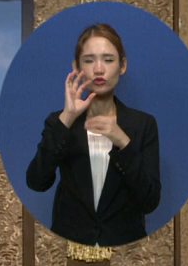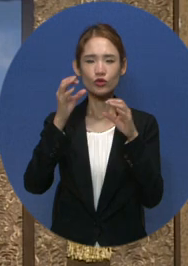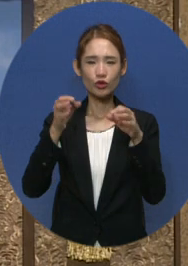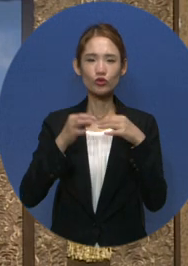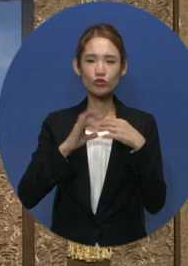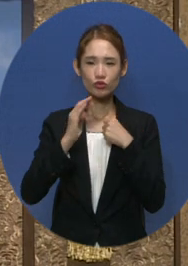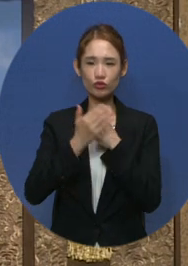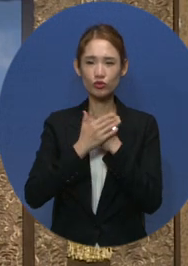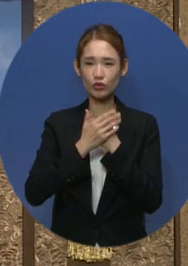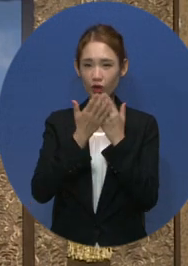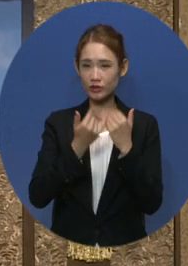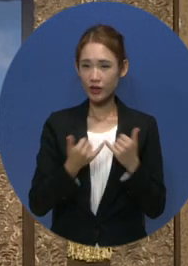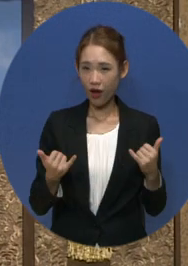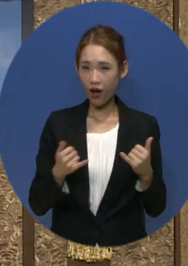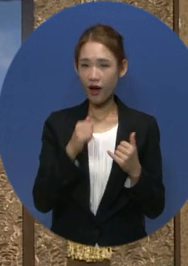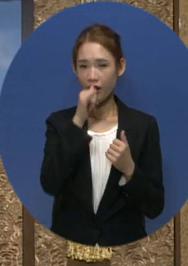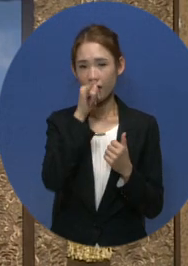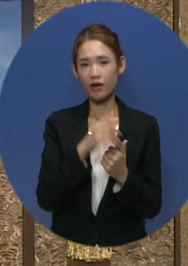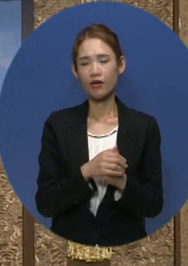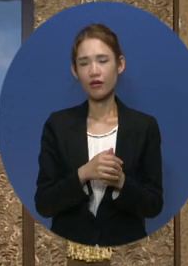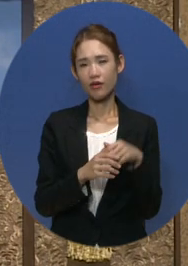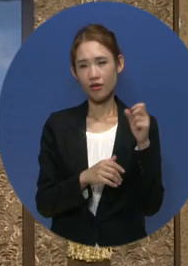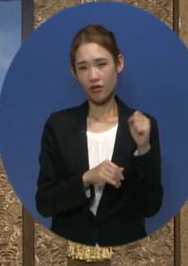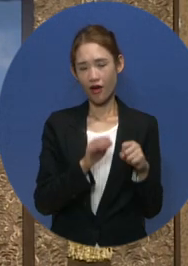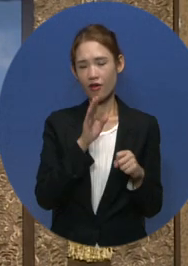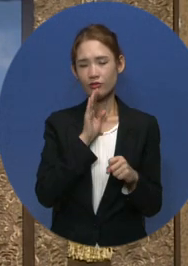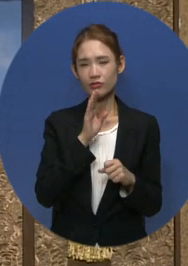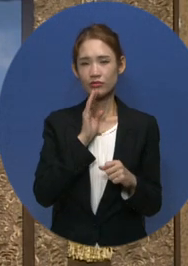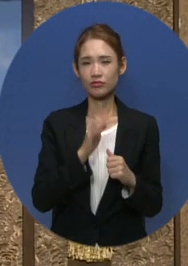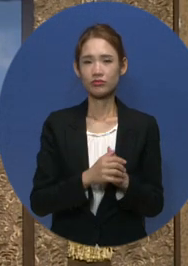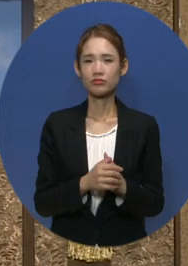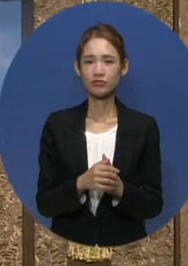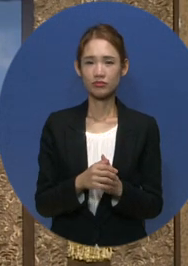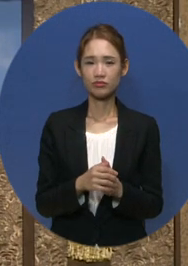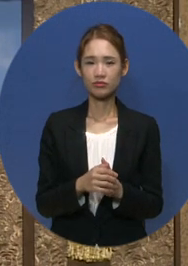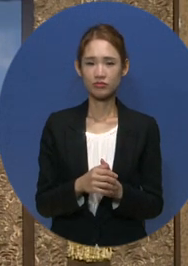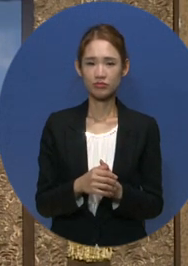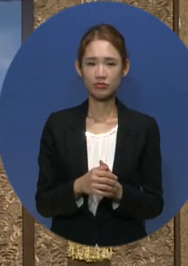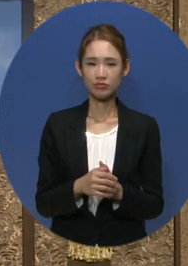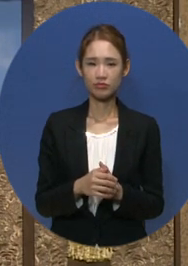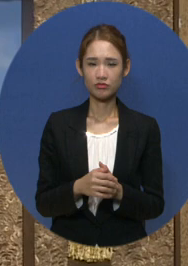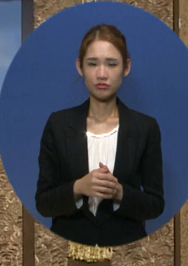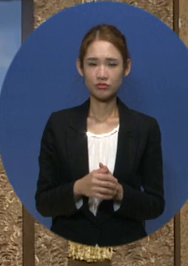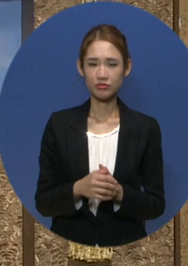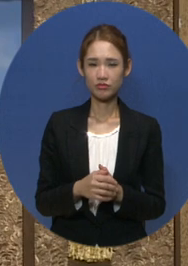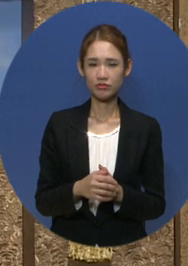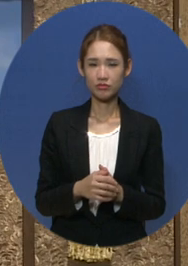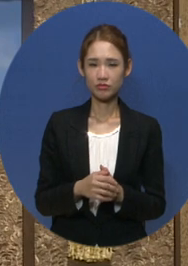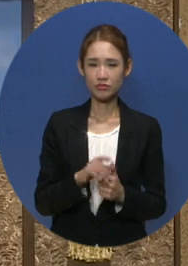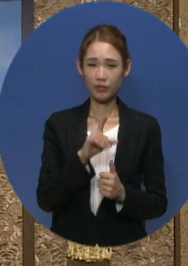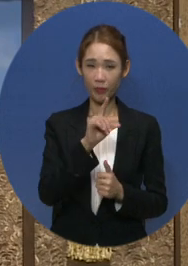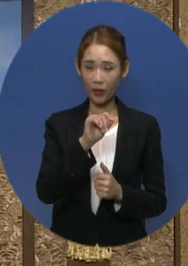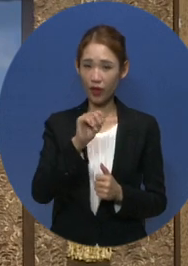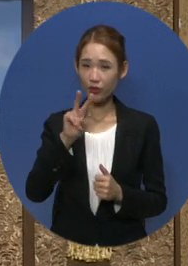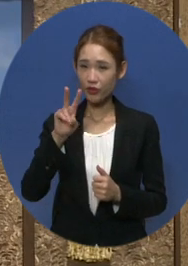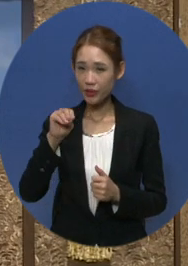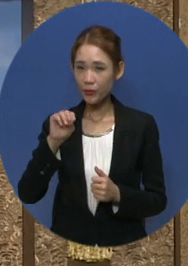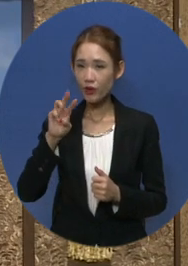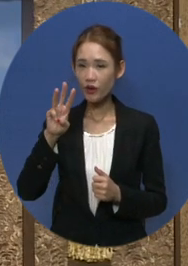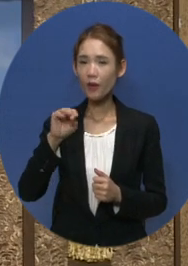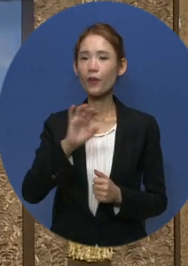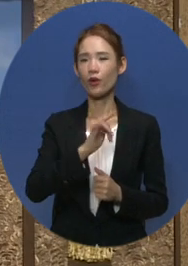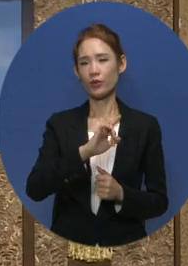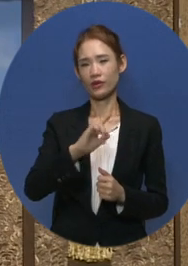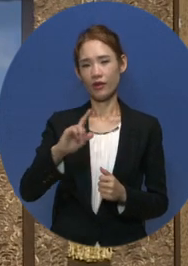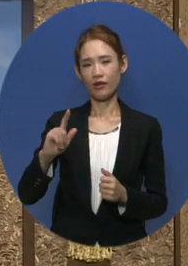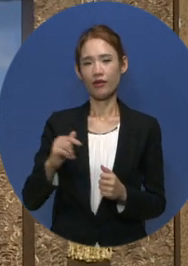3분의 1은 정기 후원자죠. 후원자분들이 계시네요. 예, 예 그렇습니다. 예, 그래서 이제 뭐 만 원, 2만 원, 3만 원 뭐 네. 다양해요